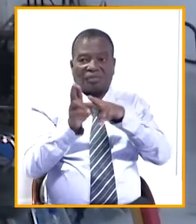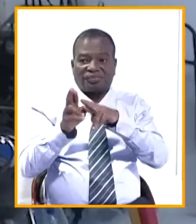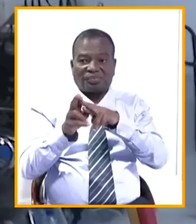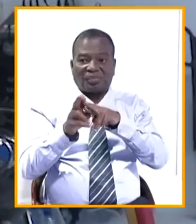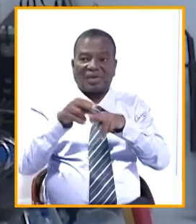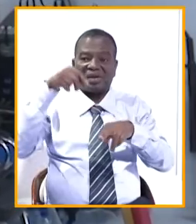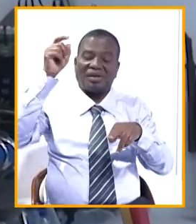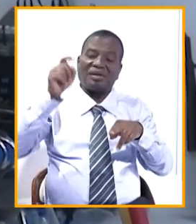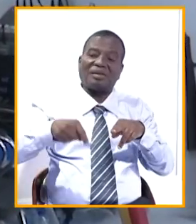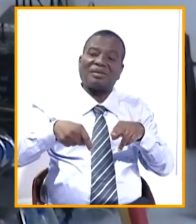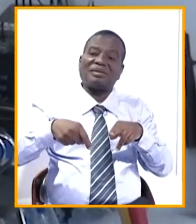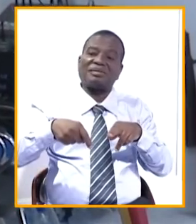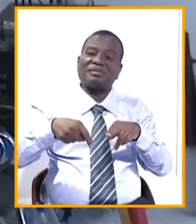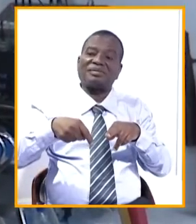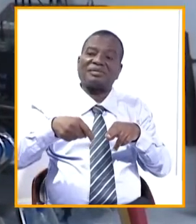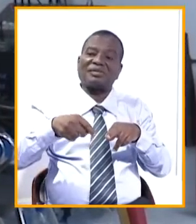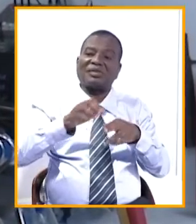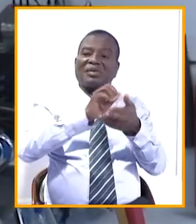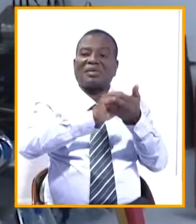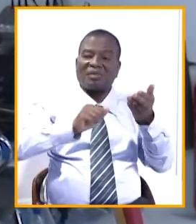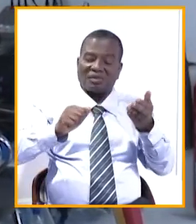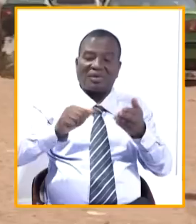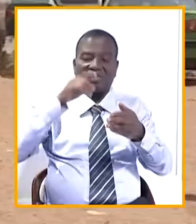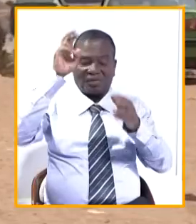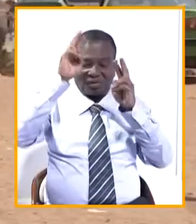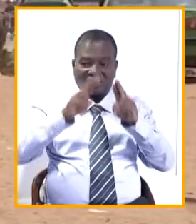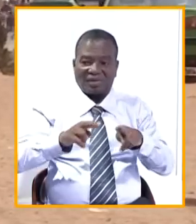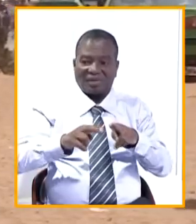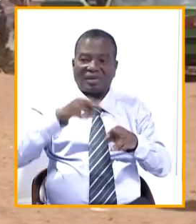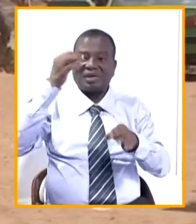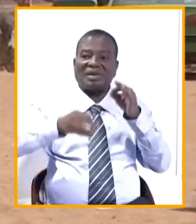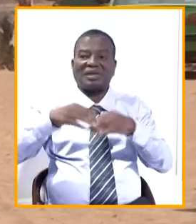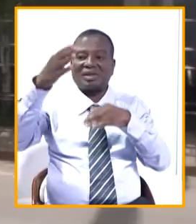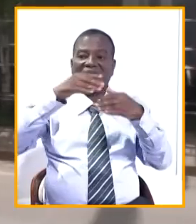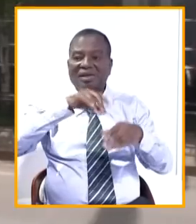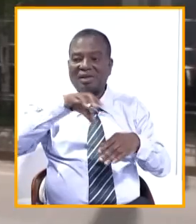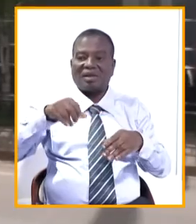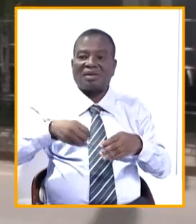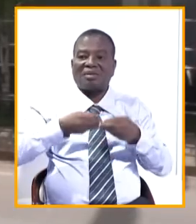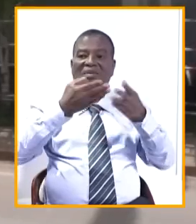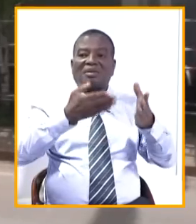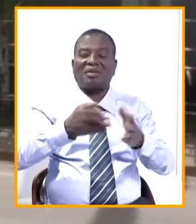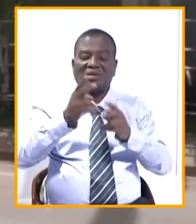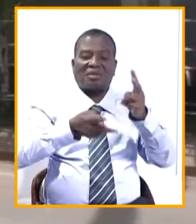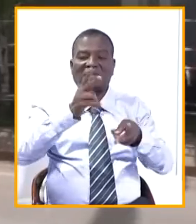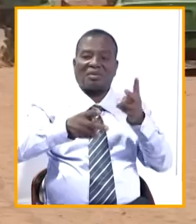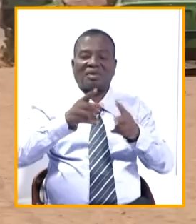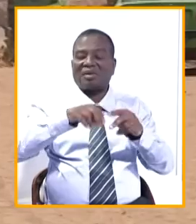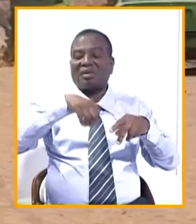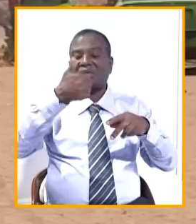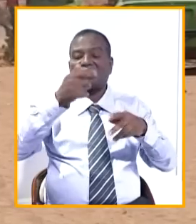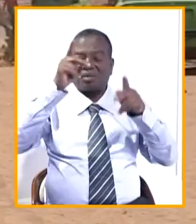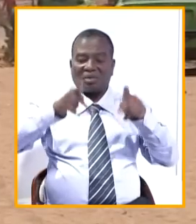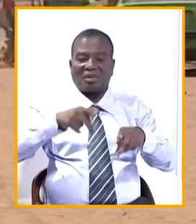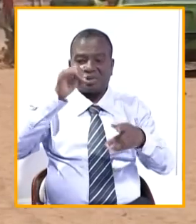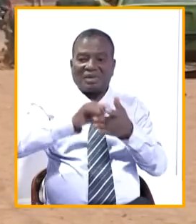il faut pas trier, il faut respecter la loi. S'il arrivait que vous prêtiez votre véhicule à une tierce personne,